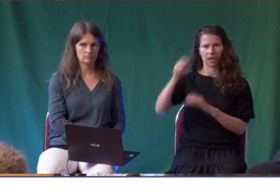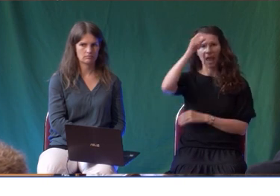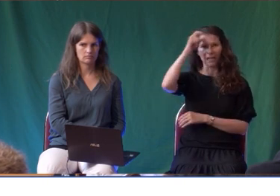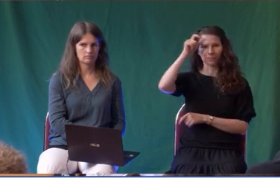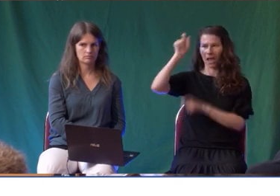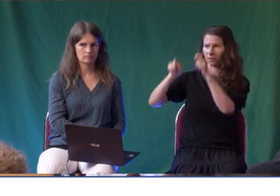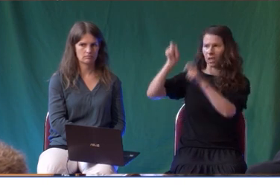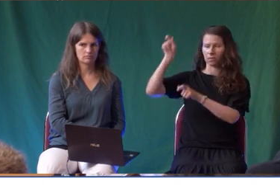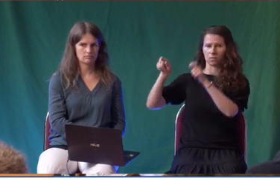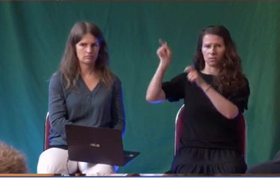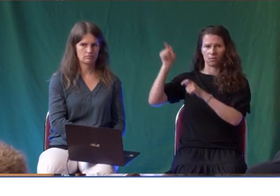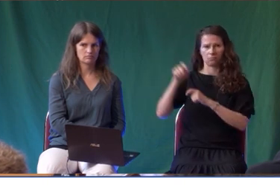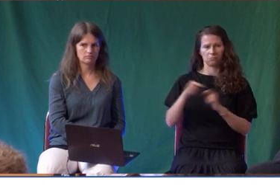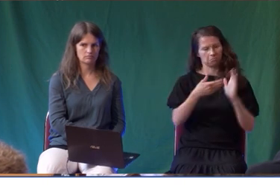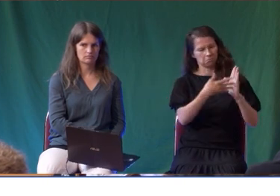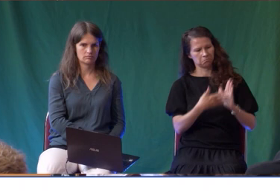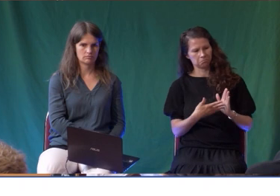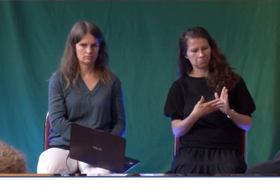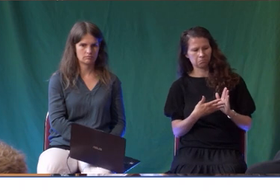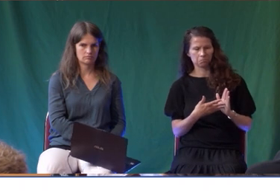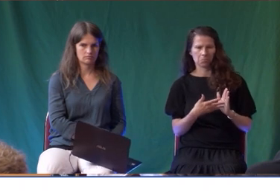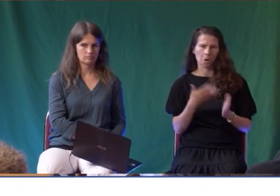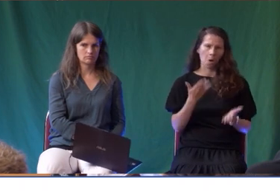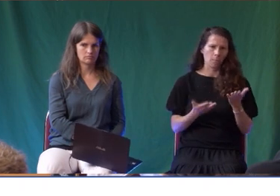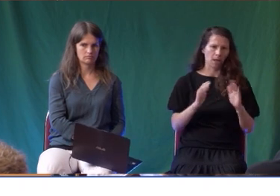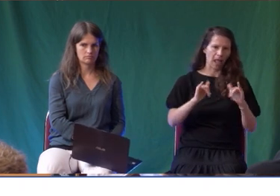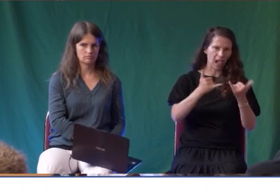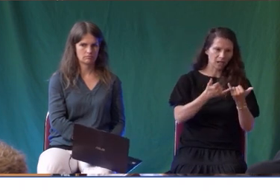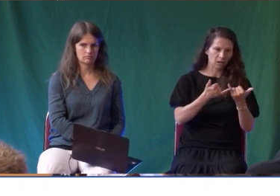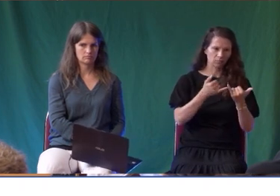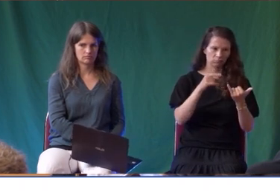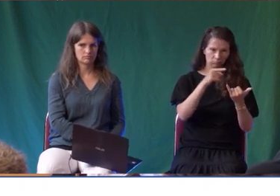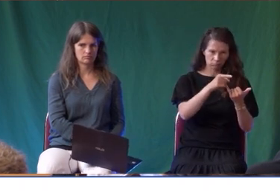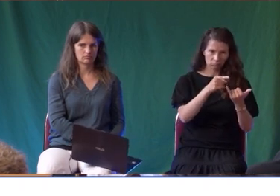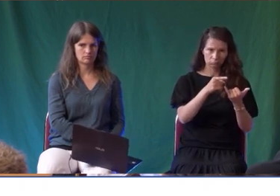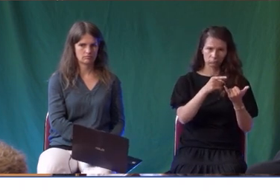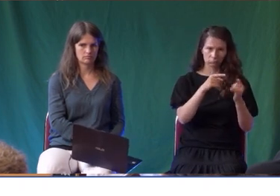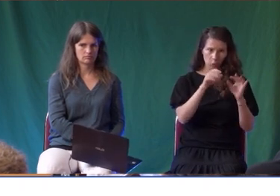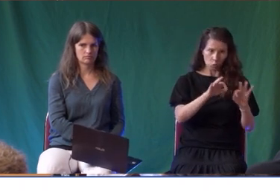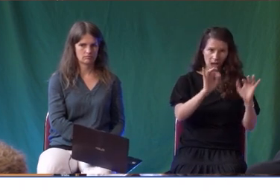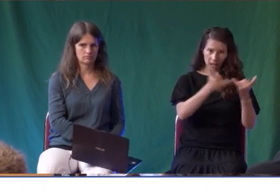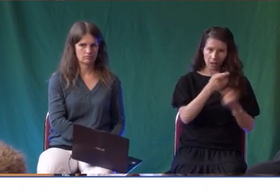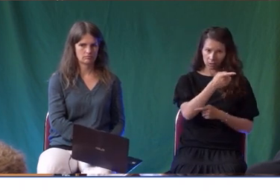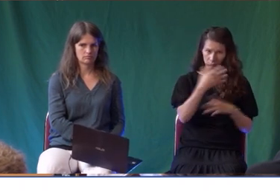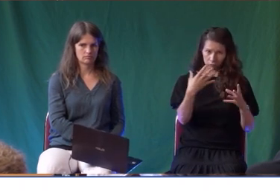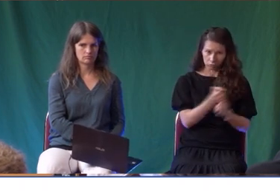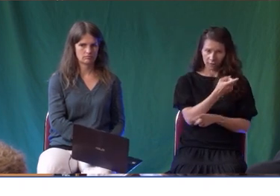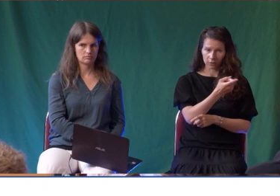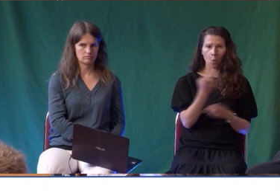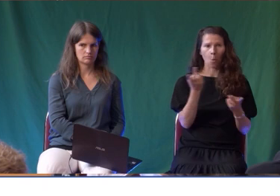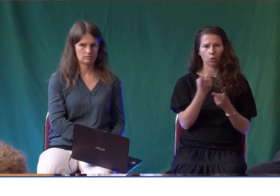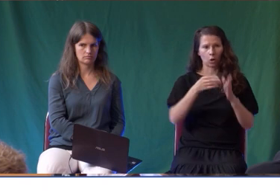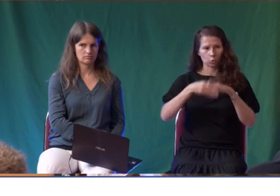können Eltern sind Eltern geeignet als Eltern welche Unterstützung brauchen